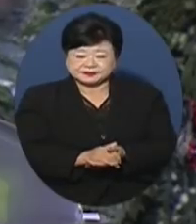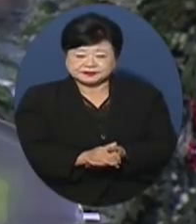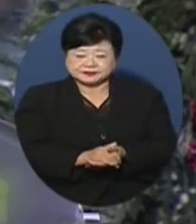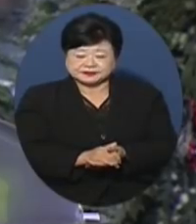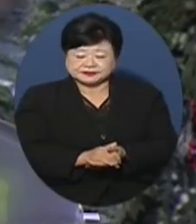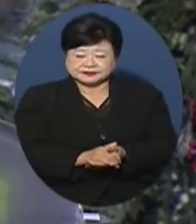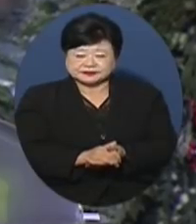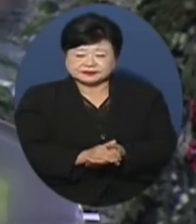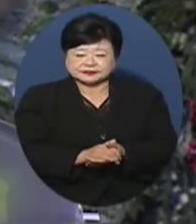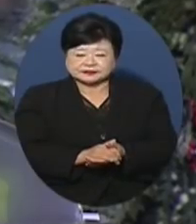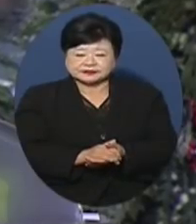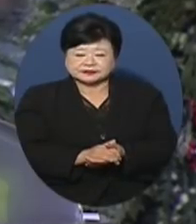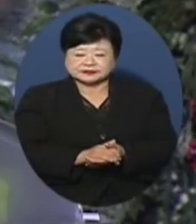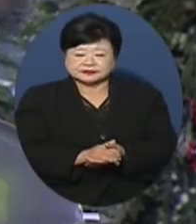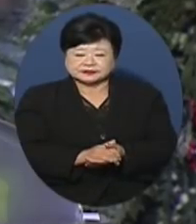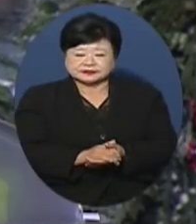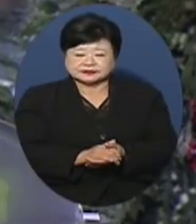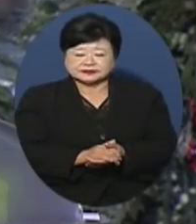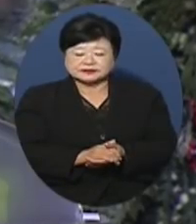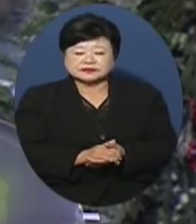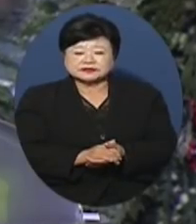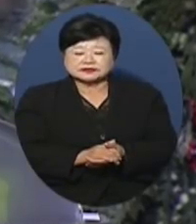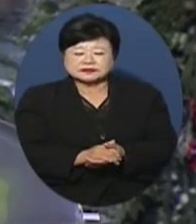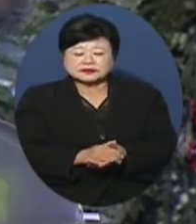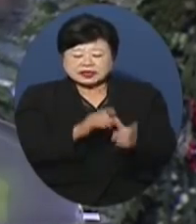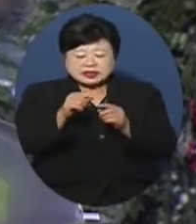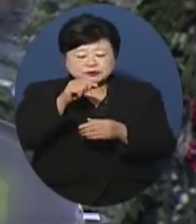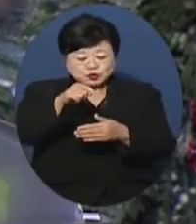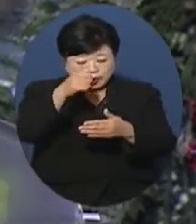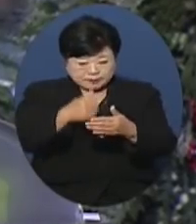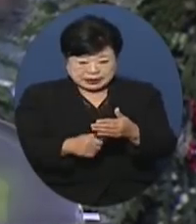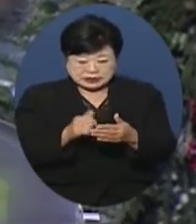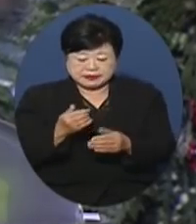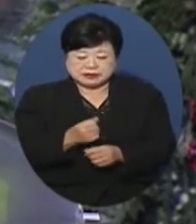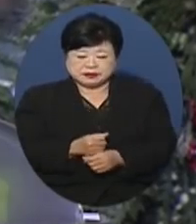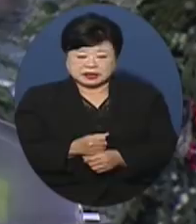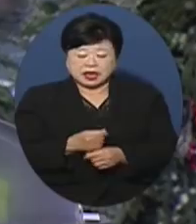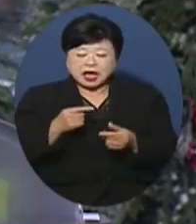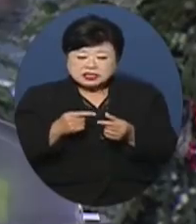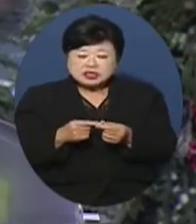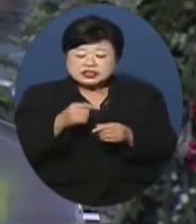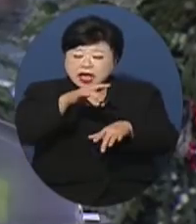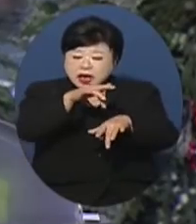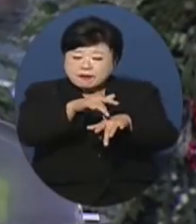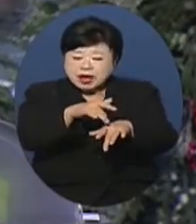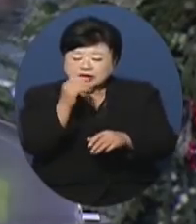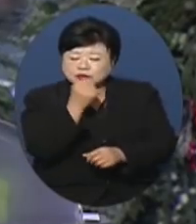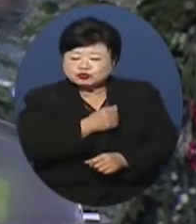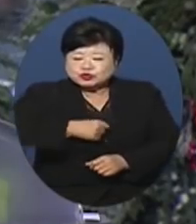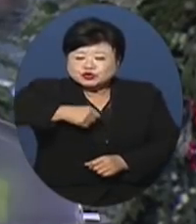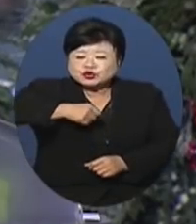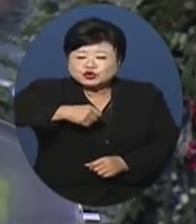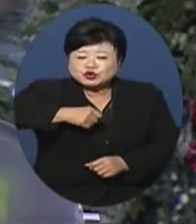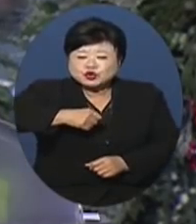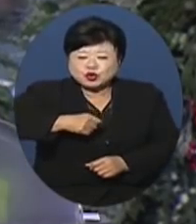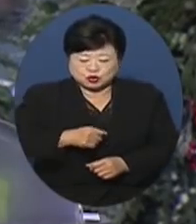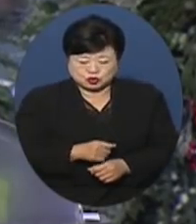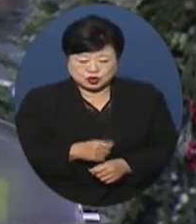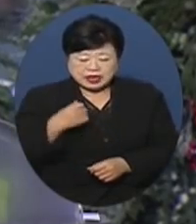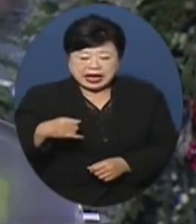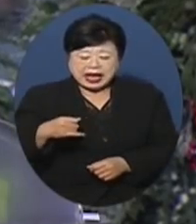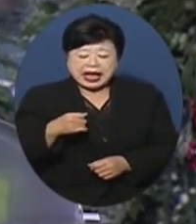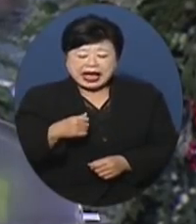삶 속에 떨어져서 말았습니다. 첫째, 마귀는 불순종의 아들들